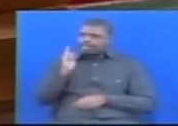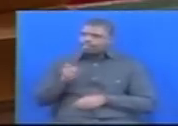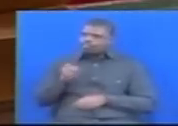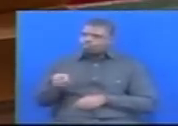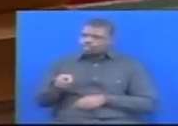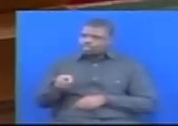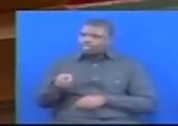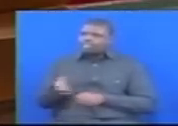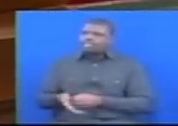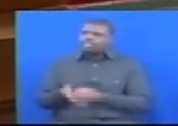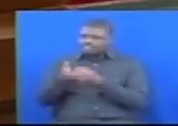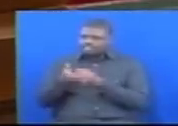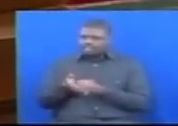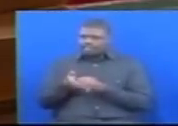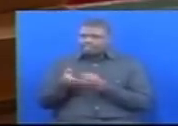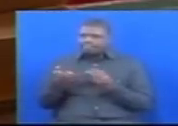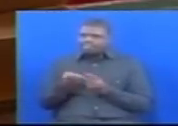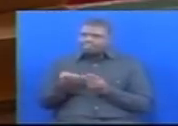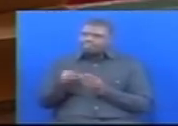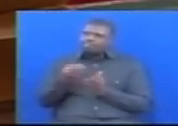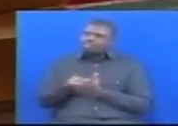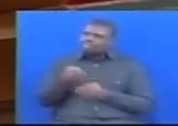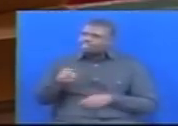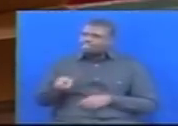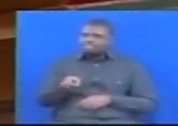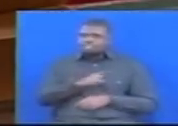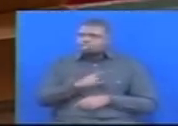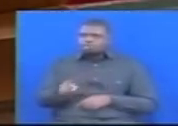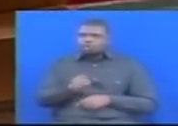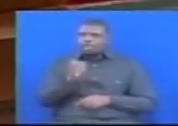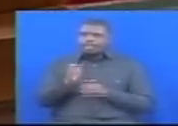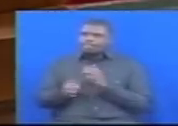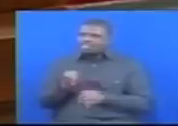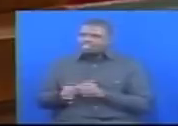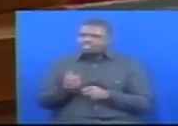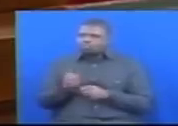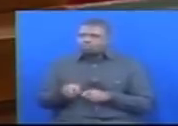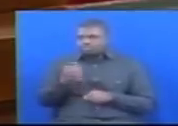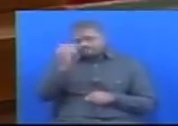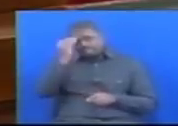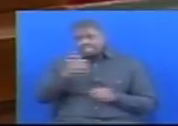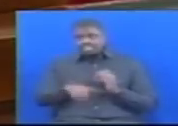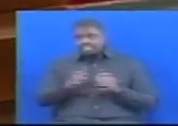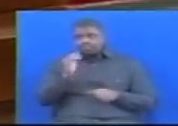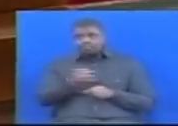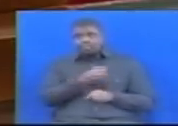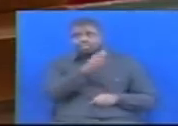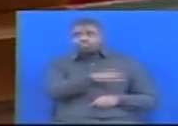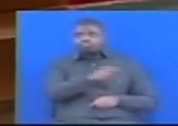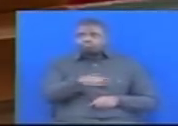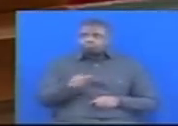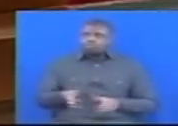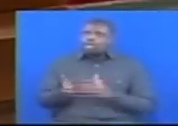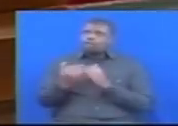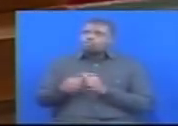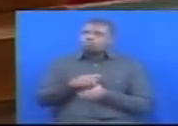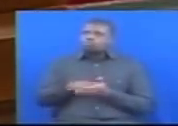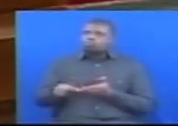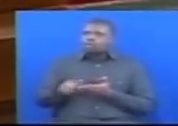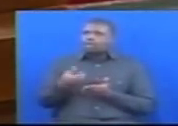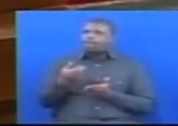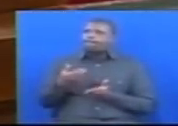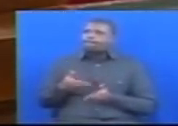inayokuwa imeenda inasaidia, na hata hivyo hizo bei zinakuwa sio bei kamili, zinakuwa zimezingatia sana kumfanya mwananchi aweze kununua kwa